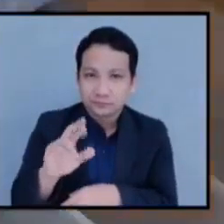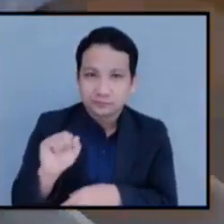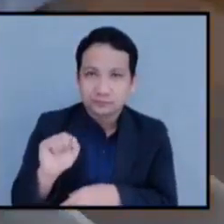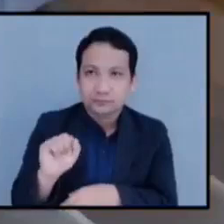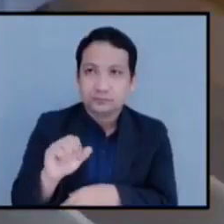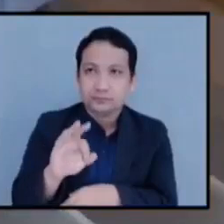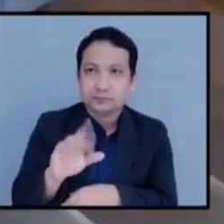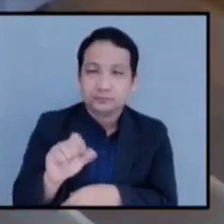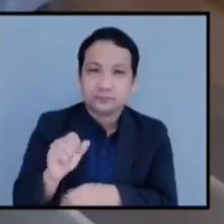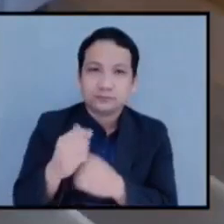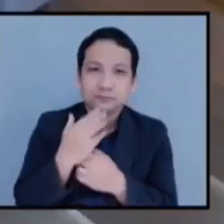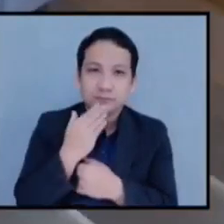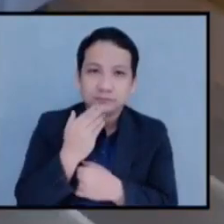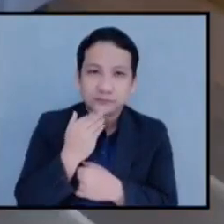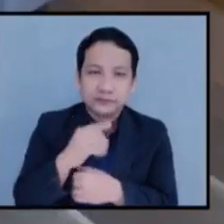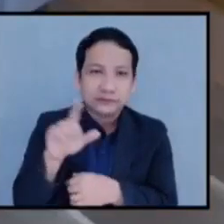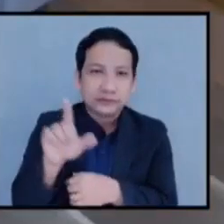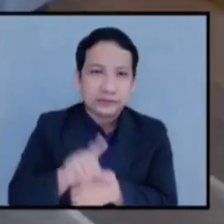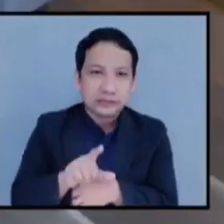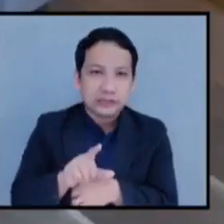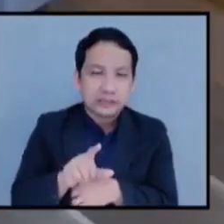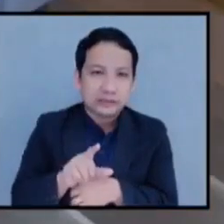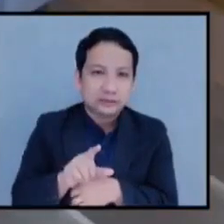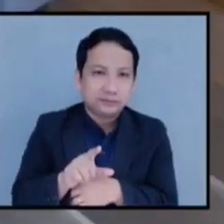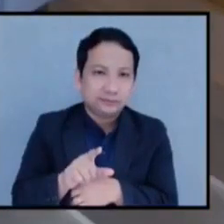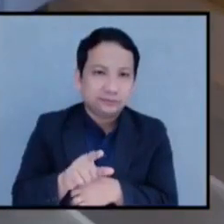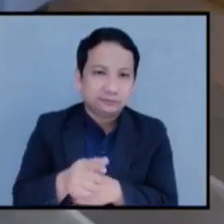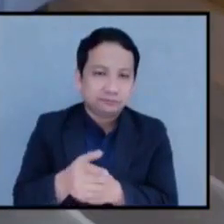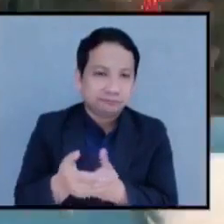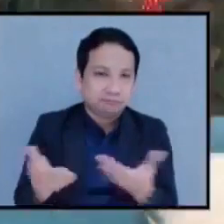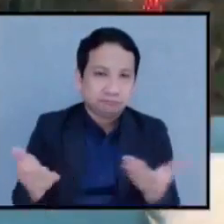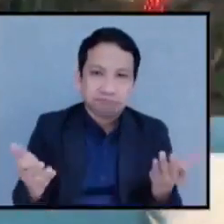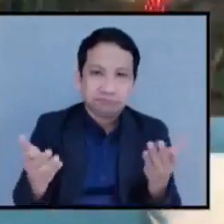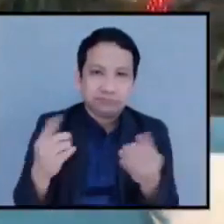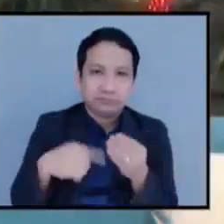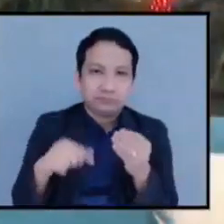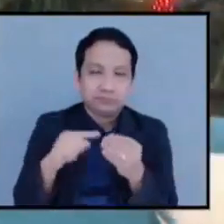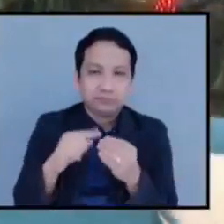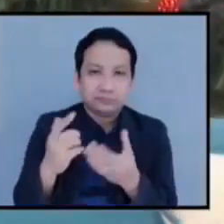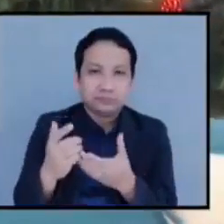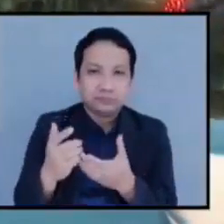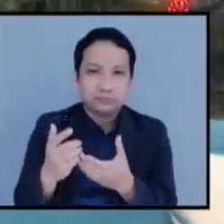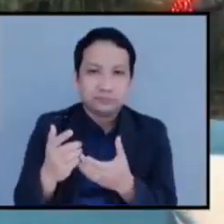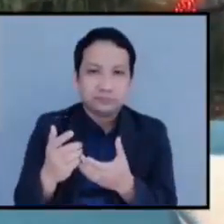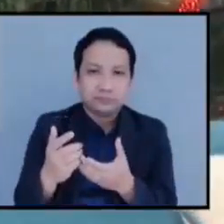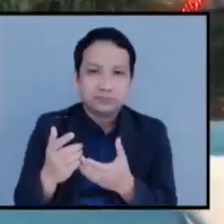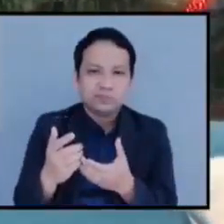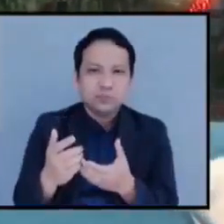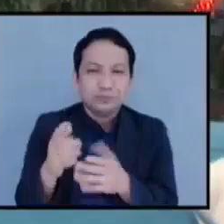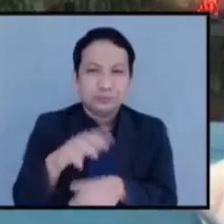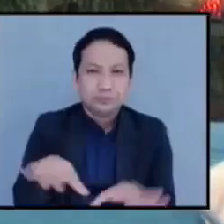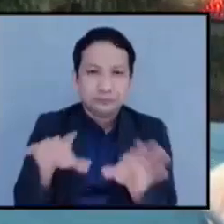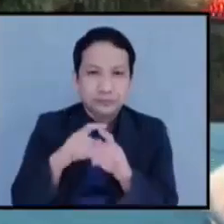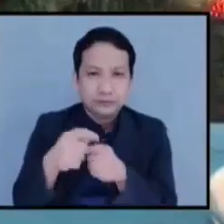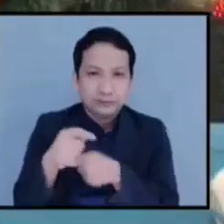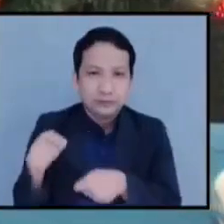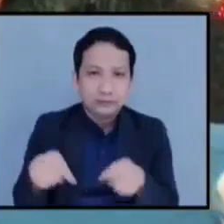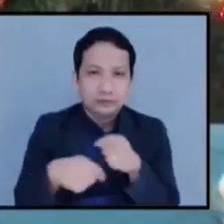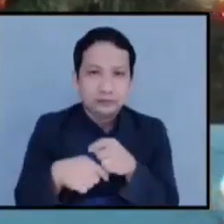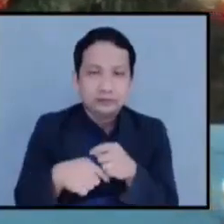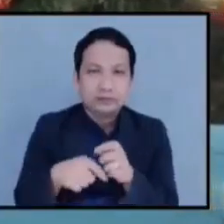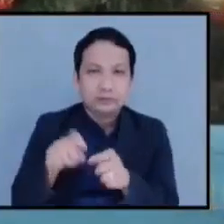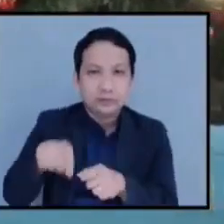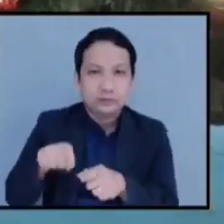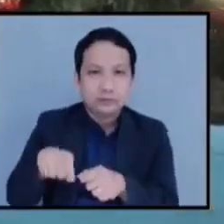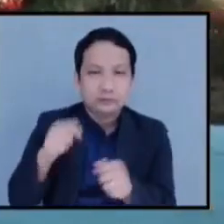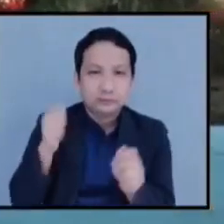sugar, mas mababa yung glycemic index. Pero ito, sa pag-usapan po natin yung magiging trade fair, ano po ba yung mga dapat asahan dito